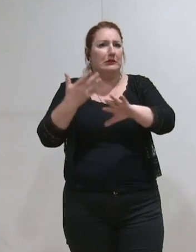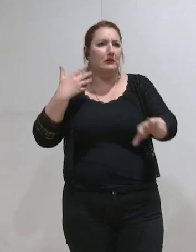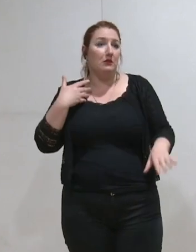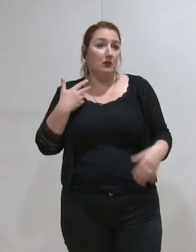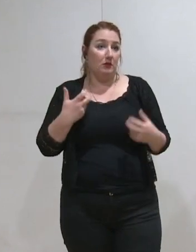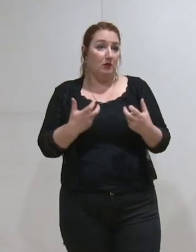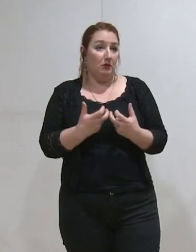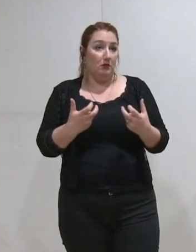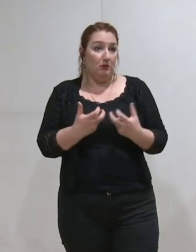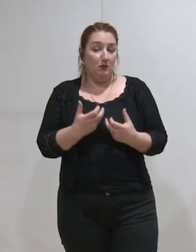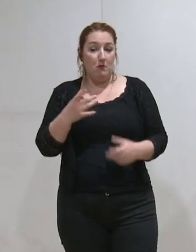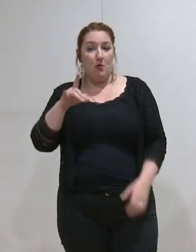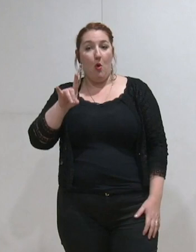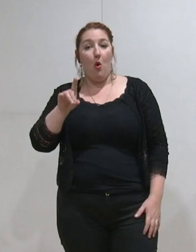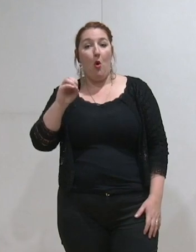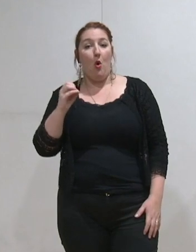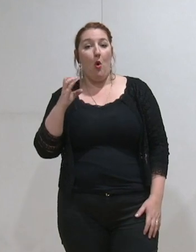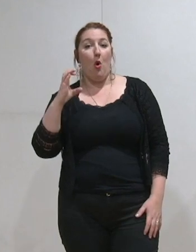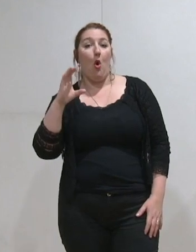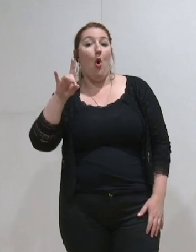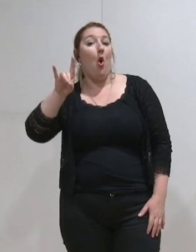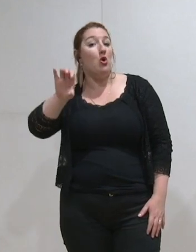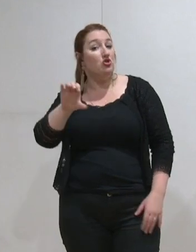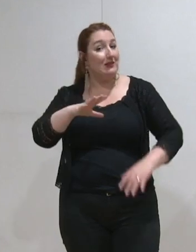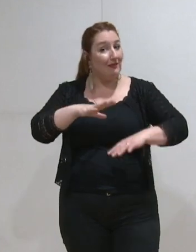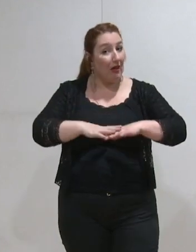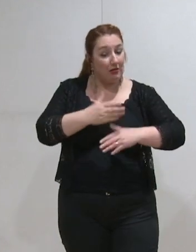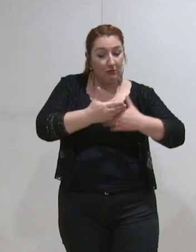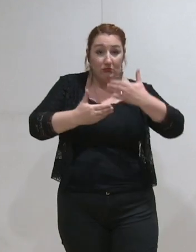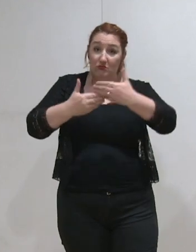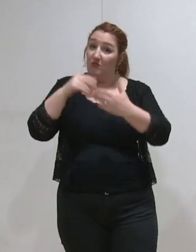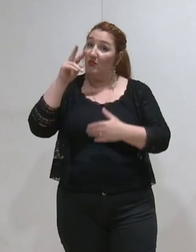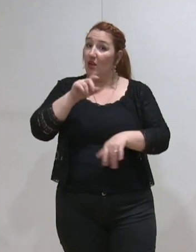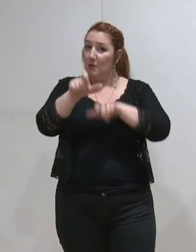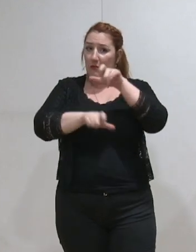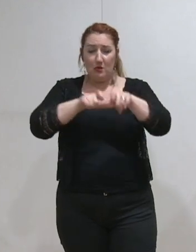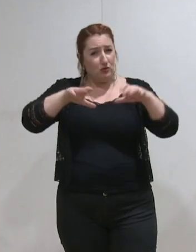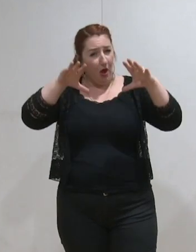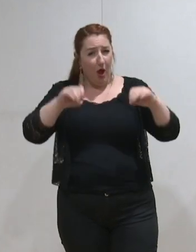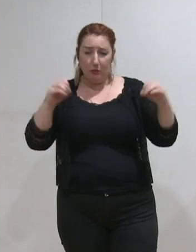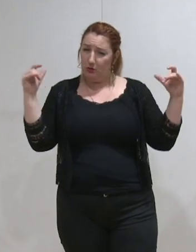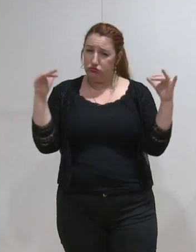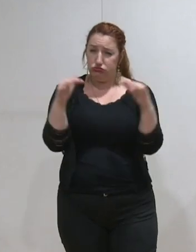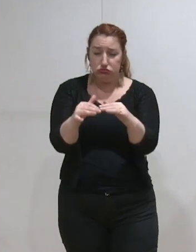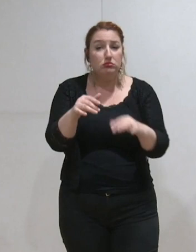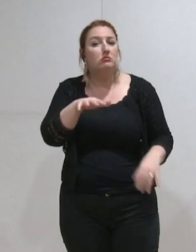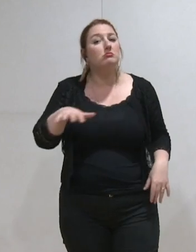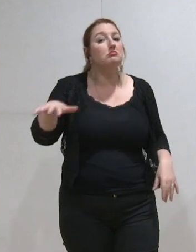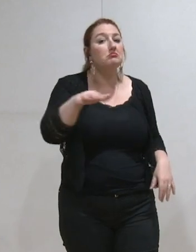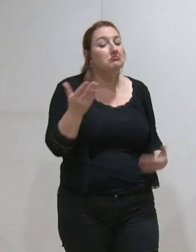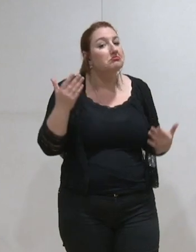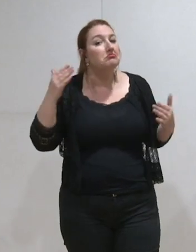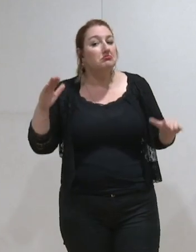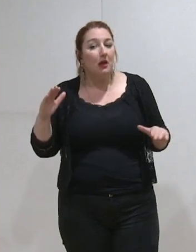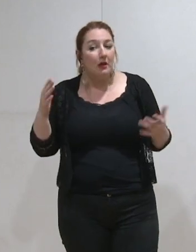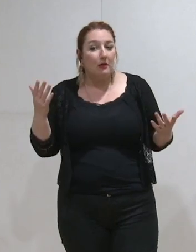l'opération hoch où il y a beaucoup de gens qui habitent à cet endroit-là et je ne crois pas et pourtant il y a des